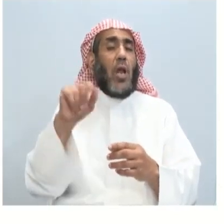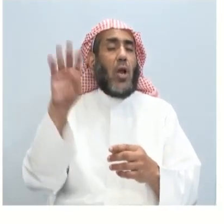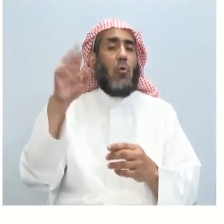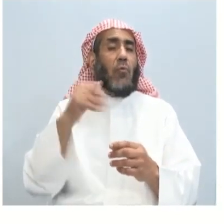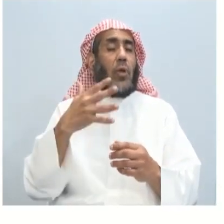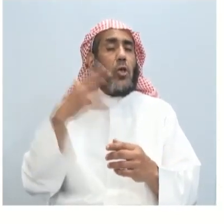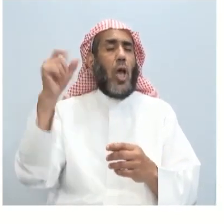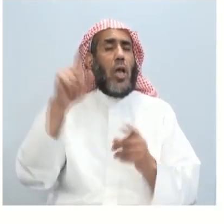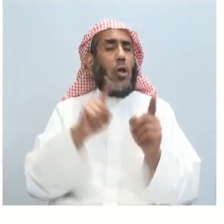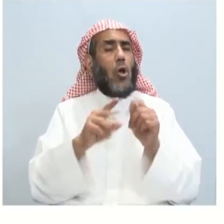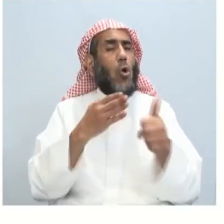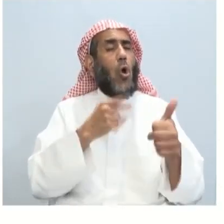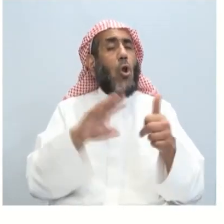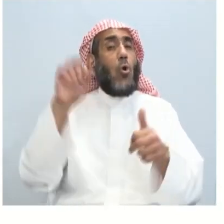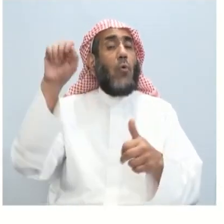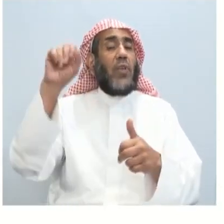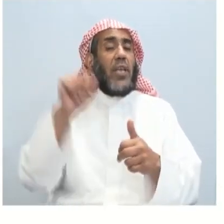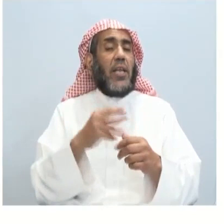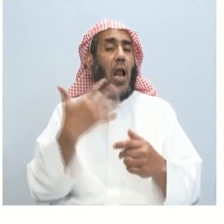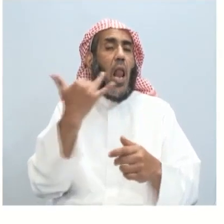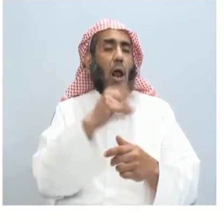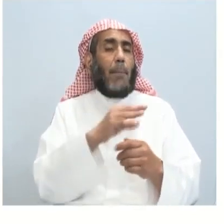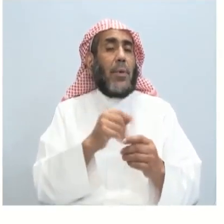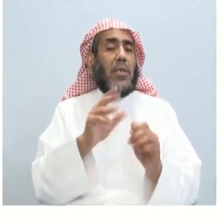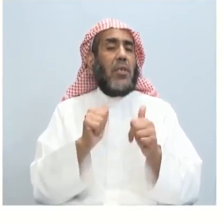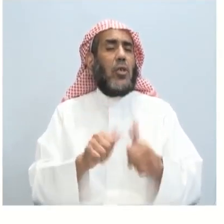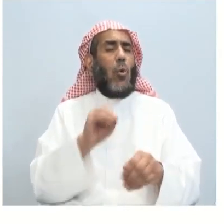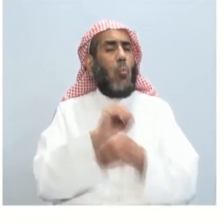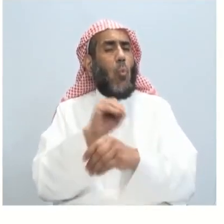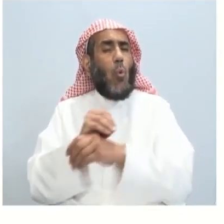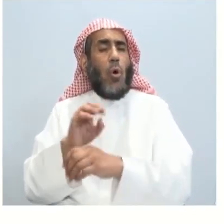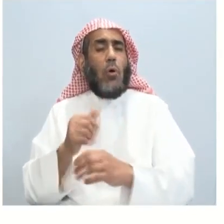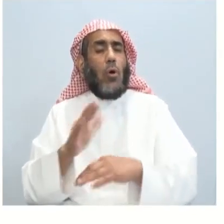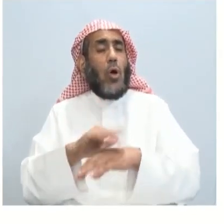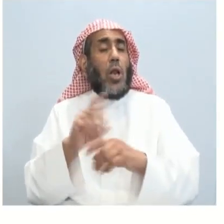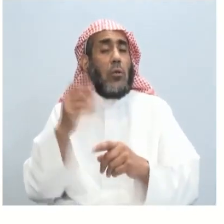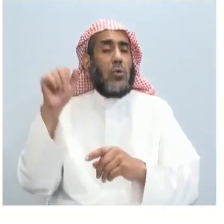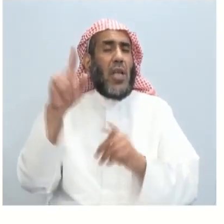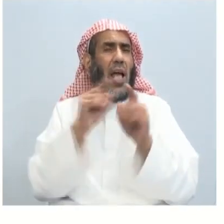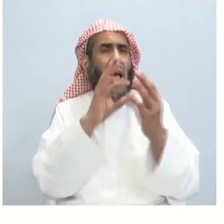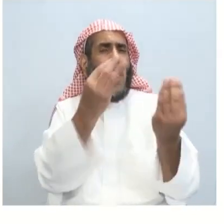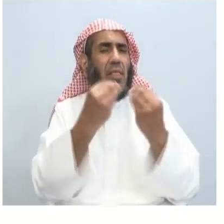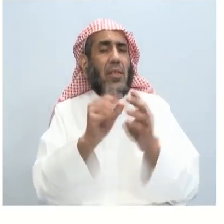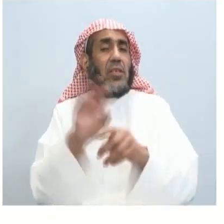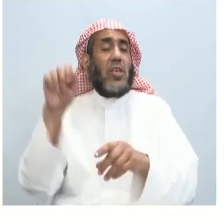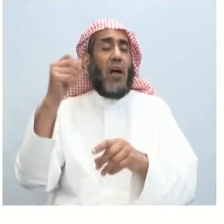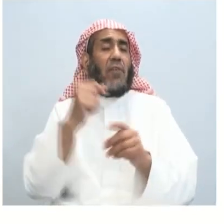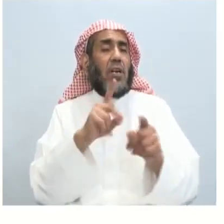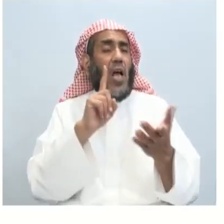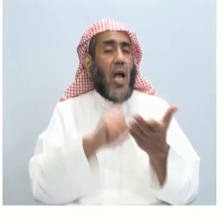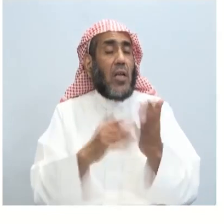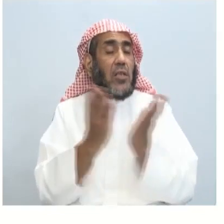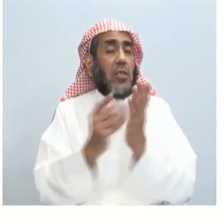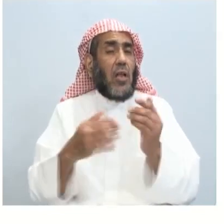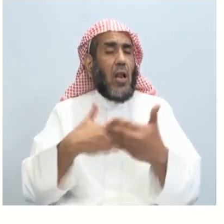شيخ الكيميائيين العرب تتلمذ على يده على يد استاذه جعفر الصادق اكدت الدراسات